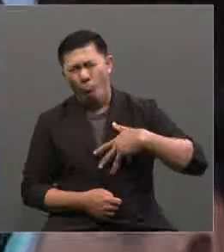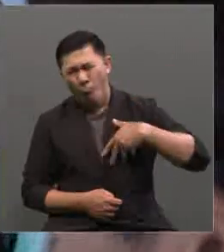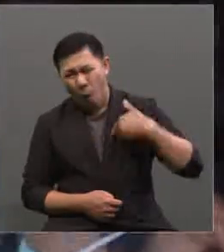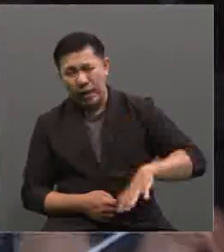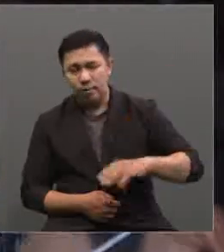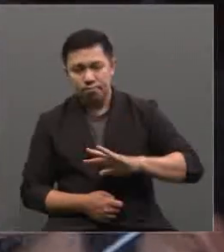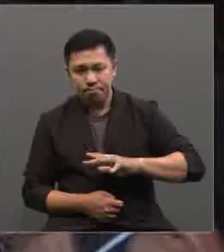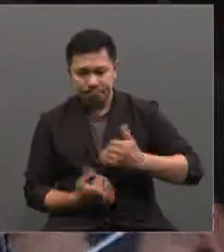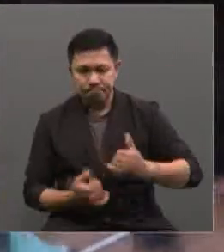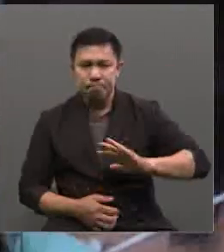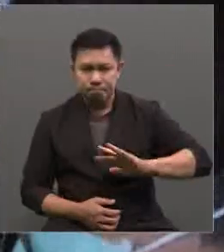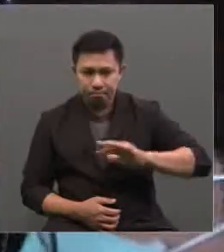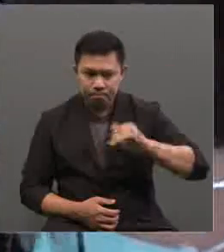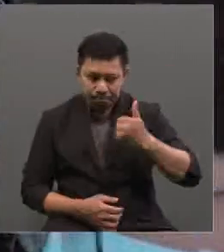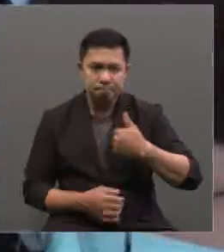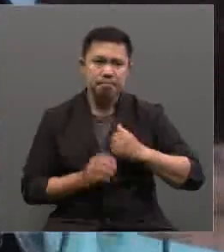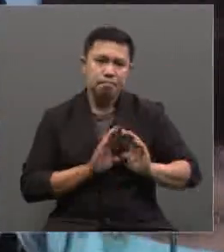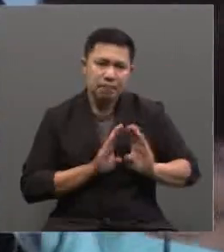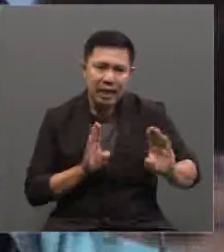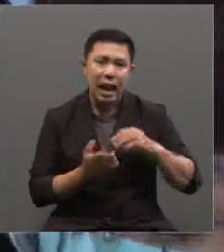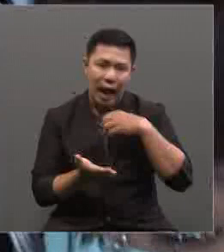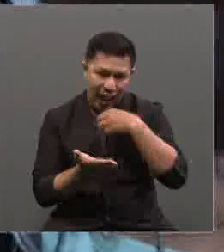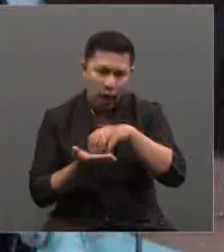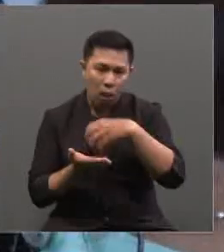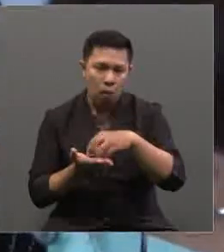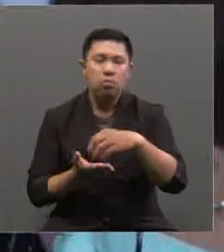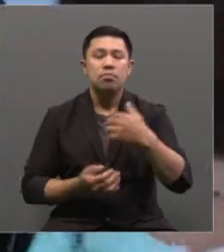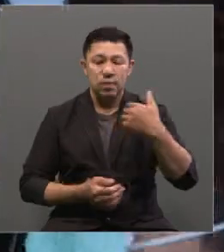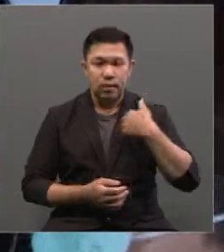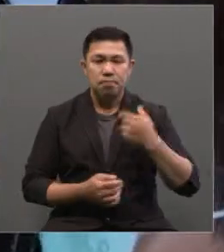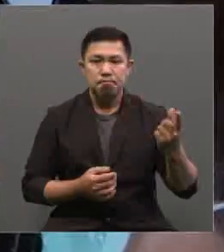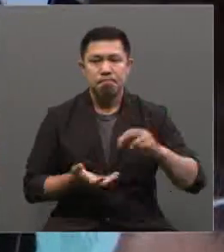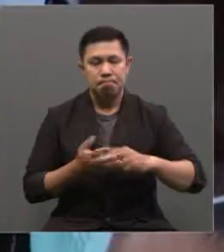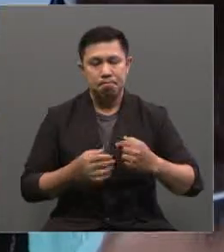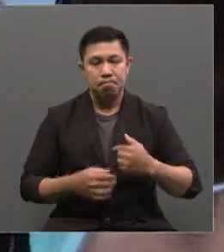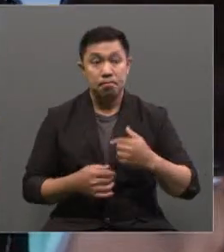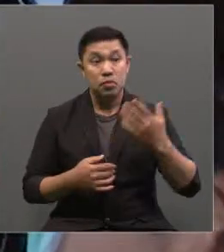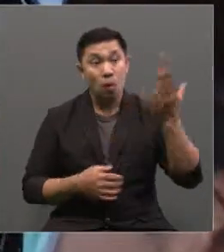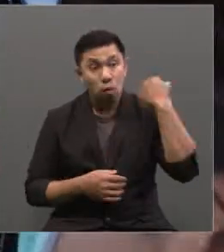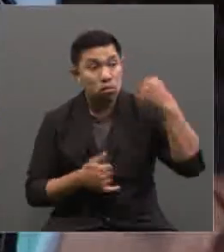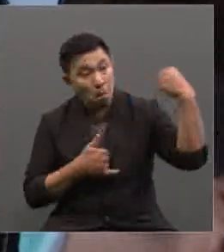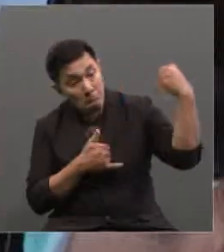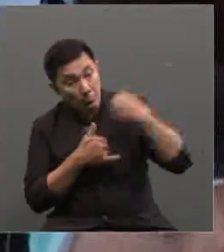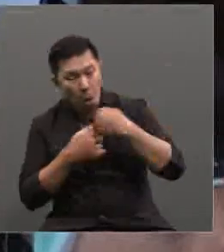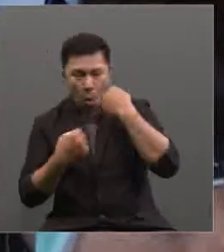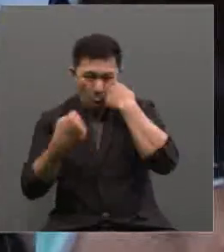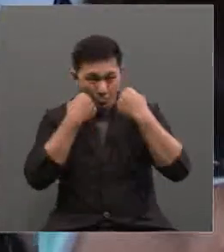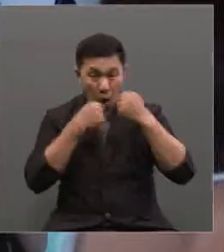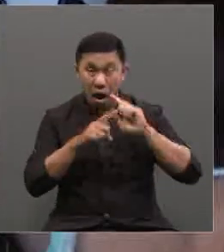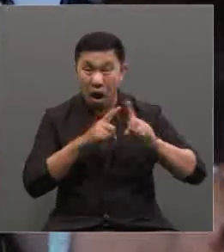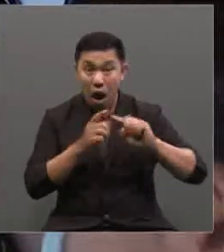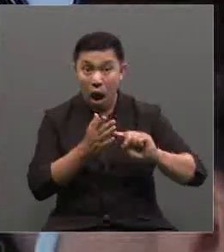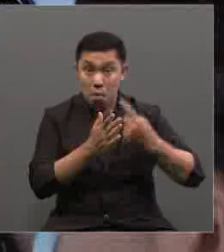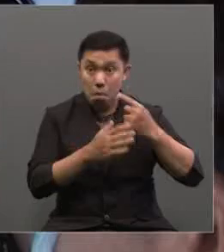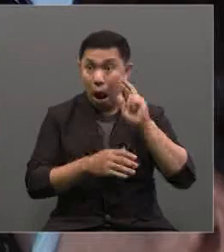ที่ควรจะพูดอะไรแล้วต้องพูดอะไรถามว่าในเรื่องการโดนทำร้ายร่างกายมันเป็นต้นเหตุไ